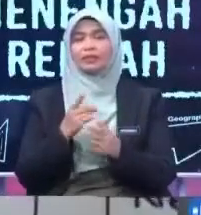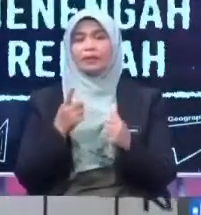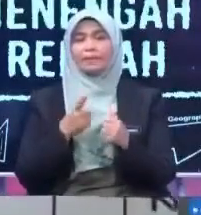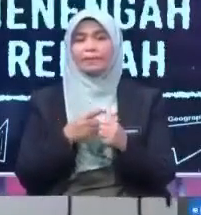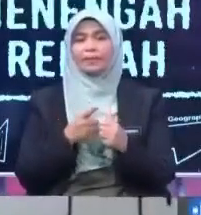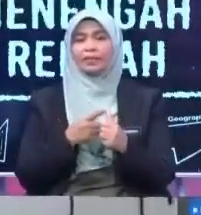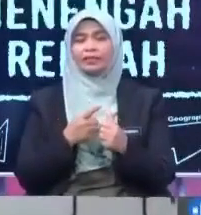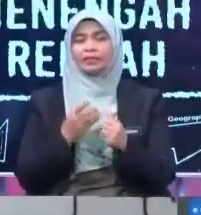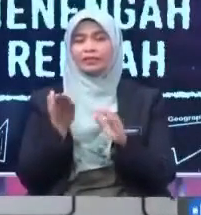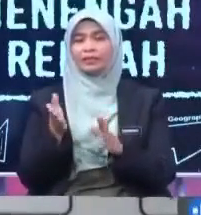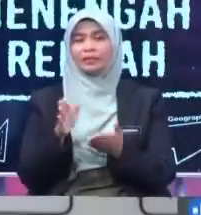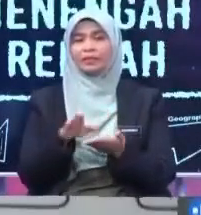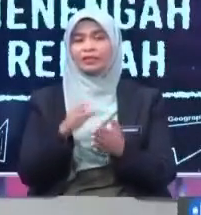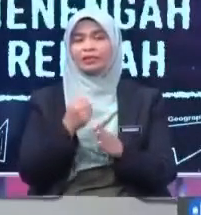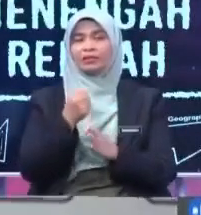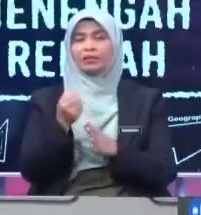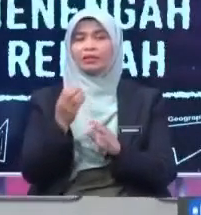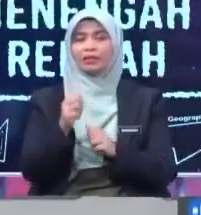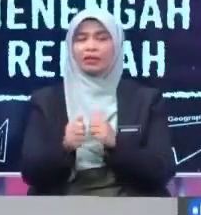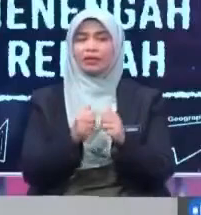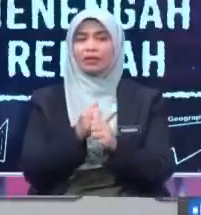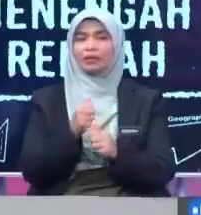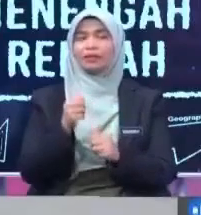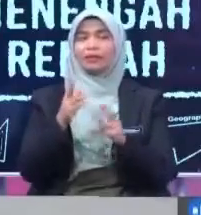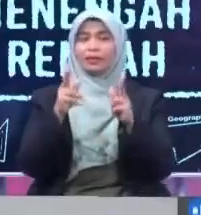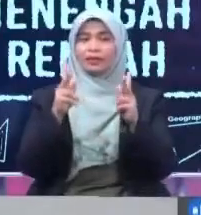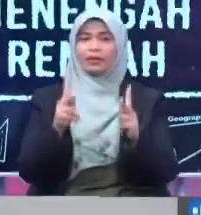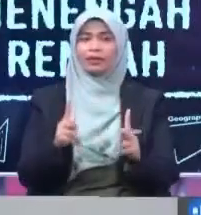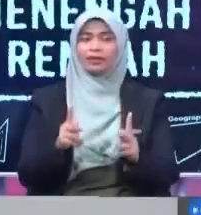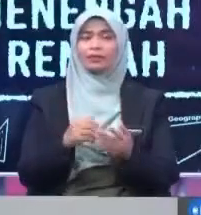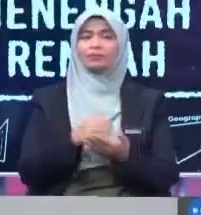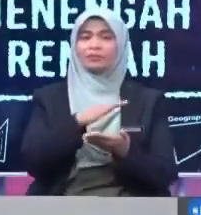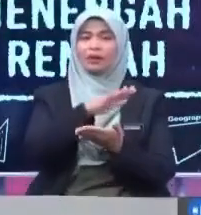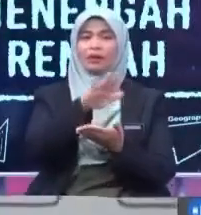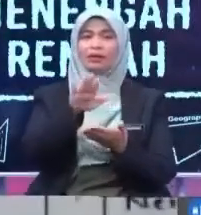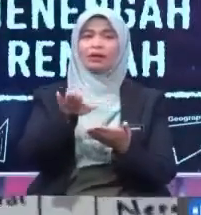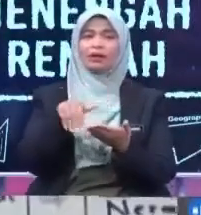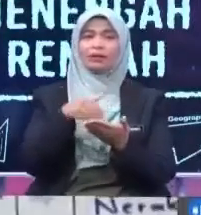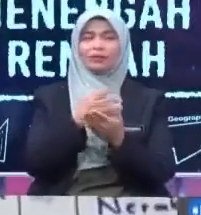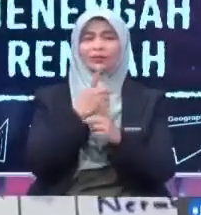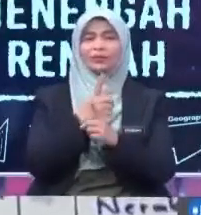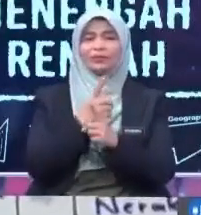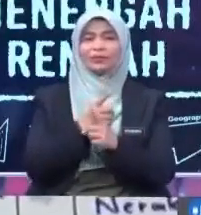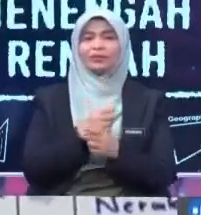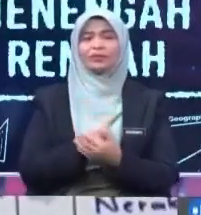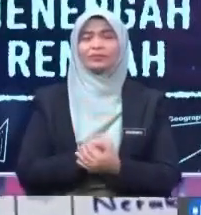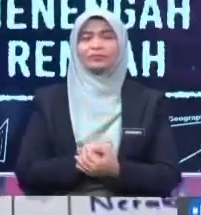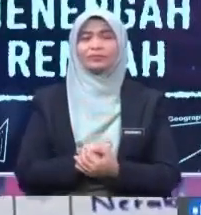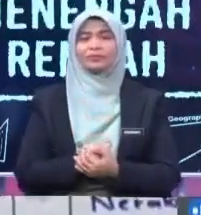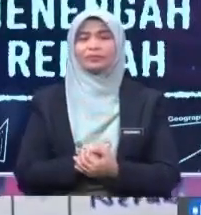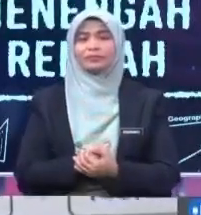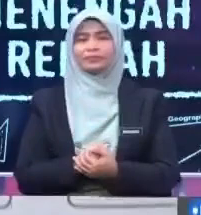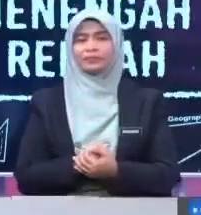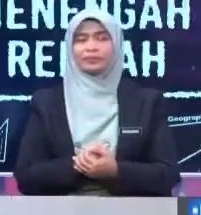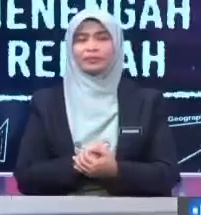adalah kematian atau alam barzah. Jadi Ustazah semak. Okey, semua betul Aiman? Ya. Yeah. Seterusnya sangkakala satu berlaku kemusnahan alam.